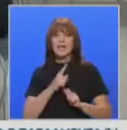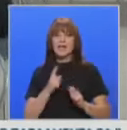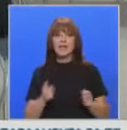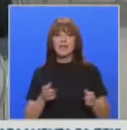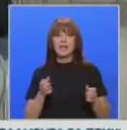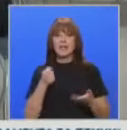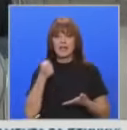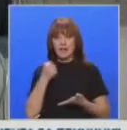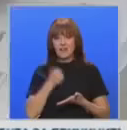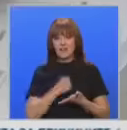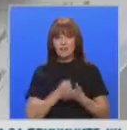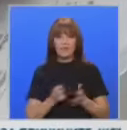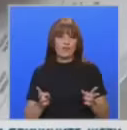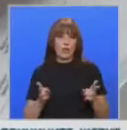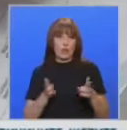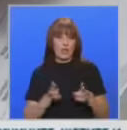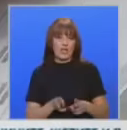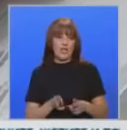ограничения.